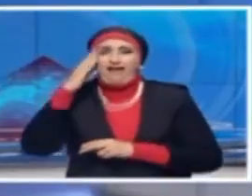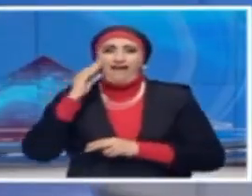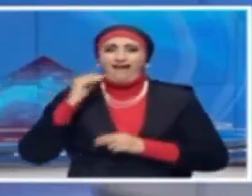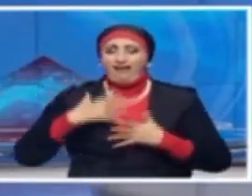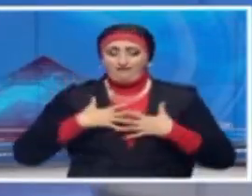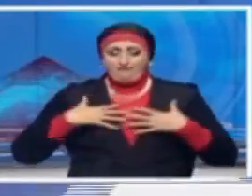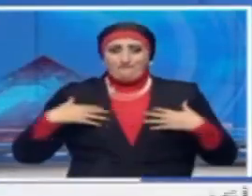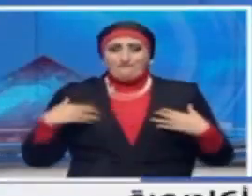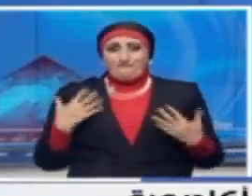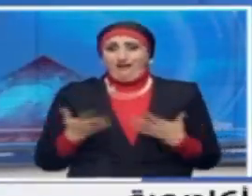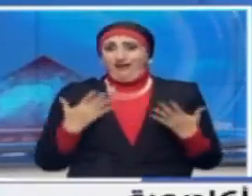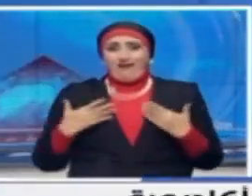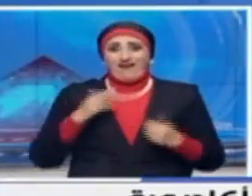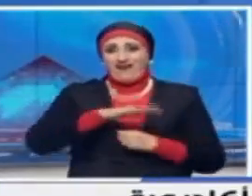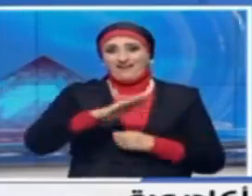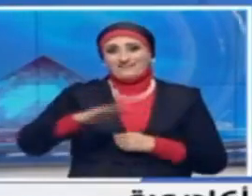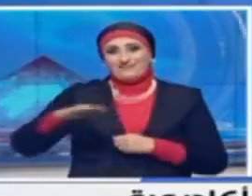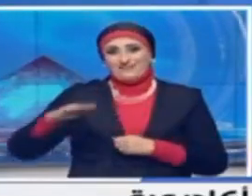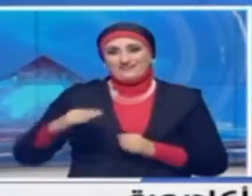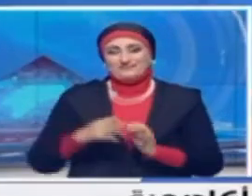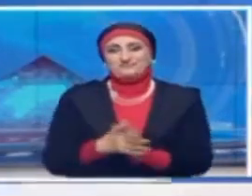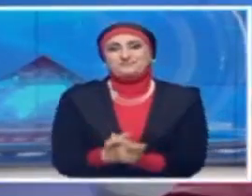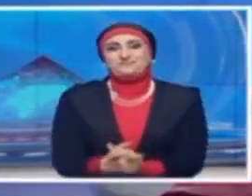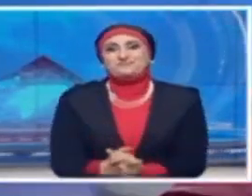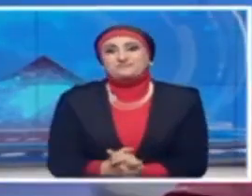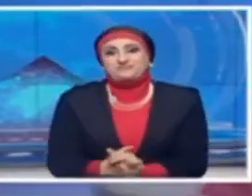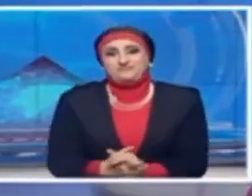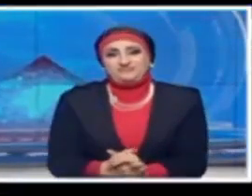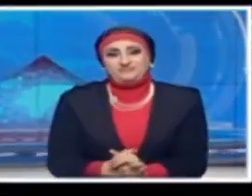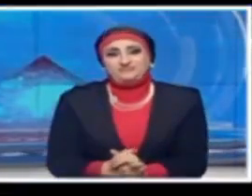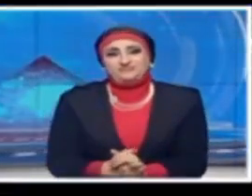البهجة والسعادة على قلوب الأطفال.